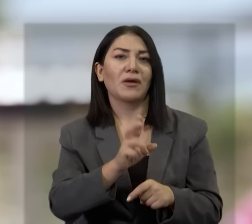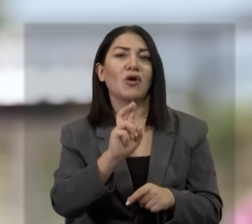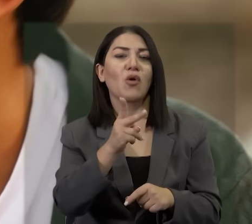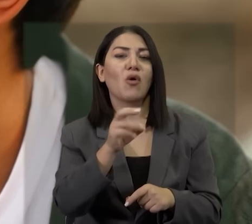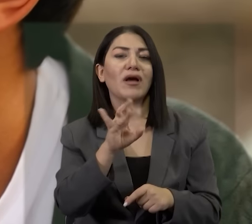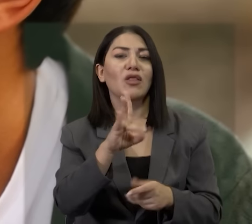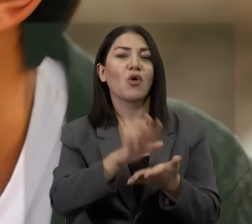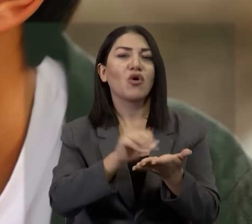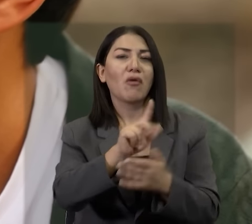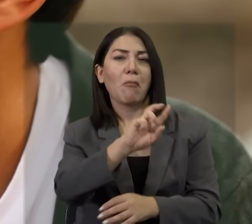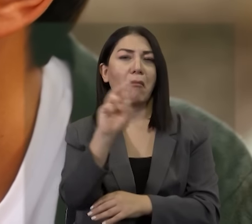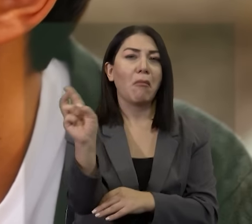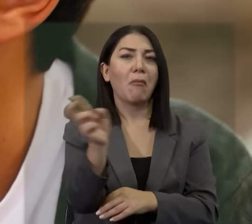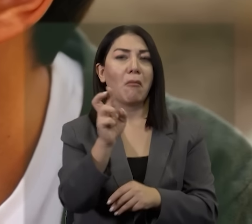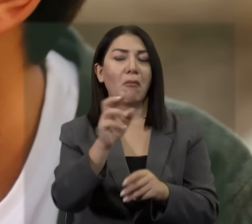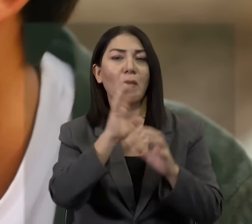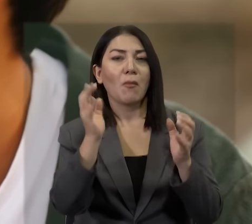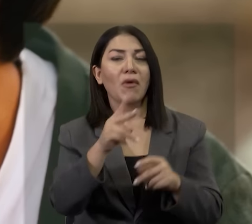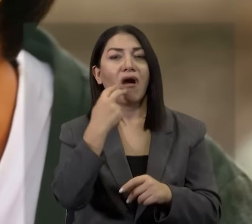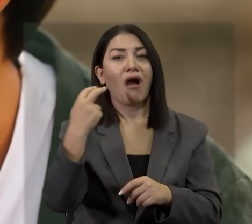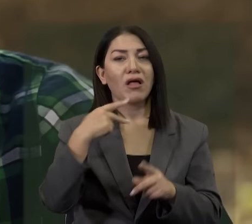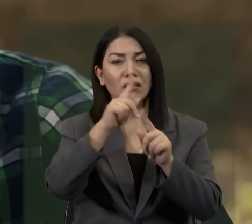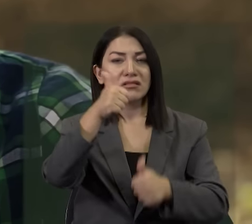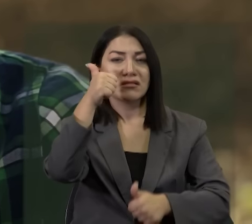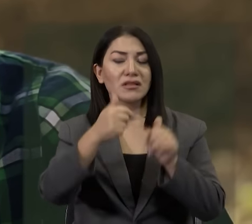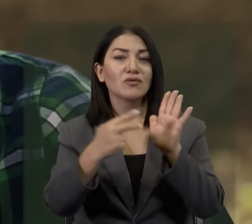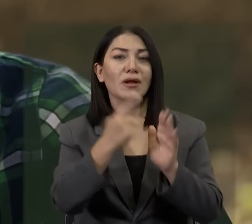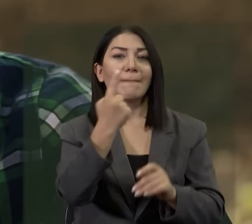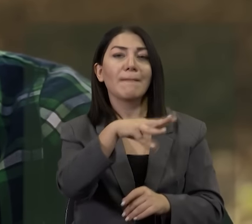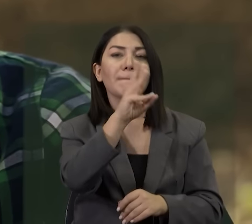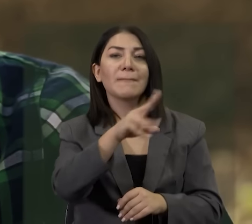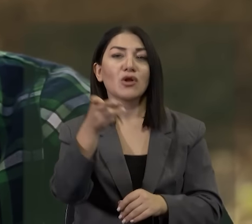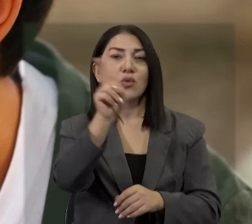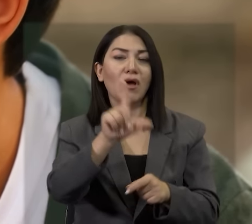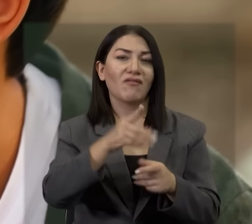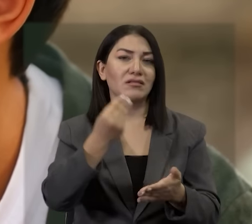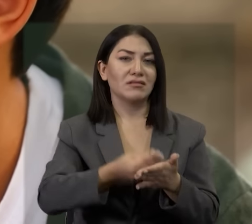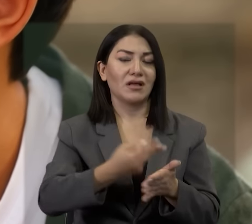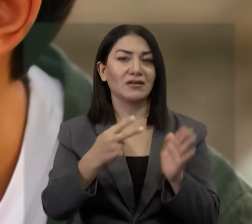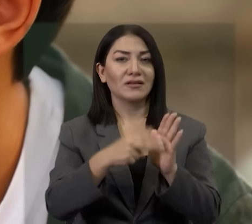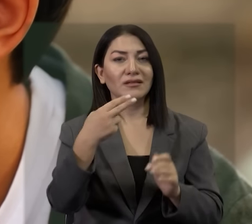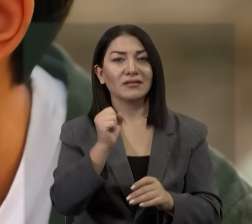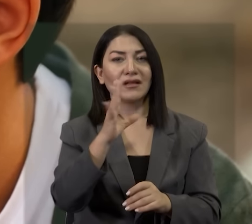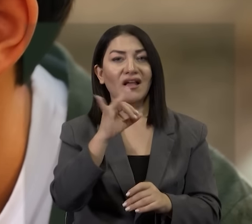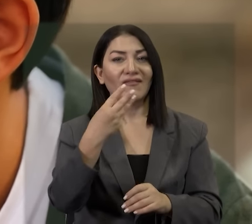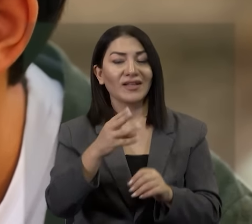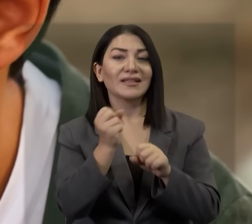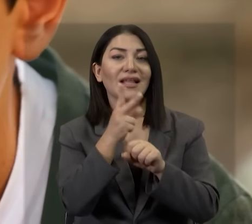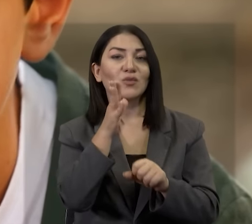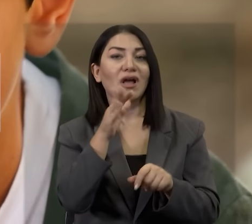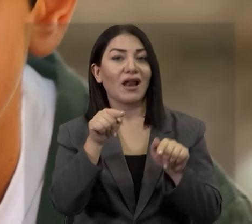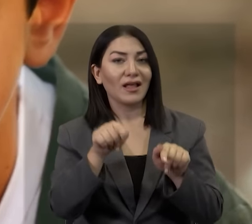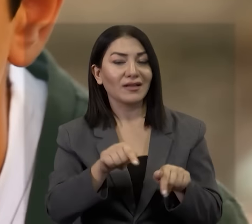թե իմանալով ամենաթանկը կոխինուր կոչվող ադամանդն է, որը պահվում է Լոնդոնի Թաուերում եւ գնահատվում է 1